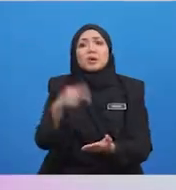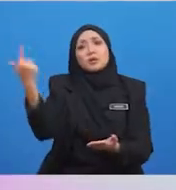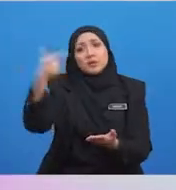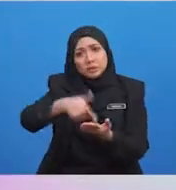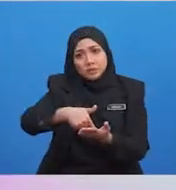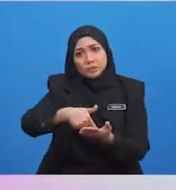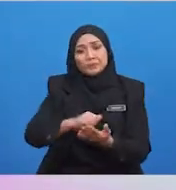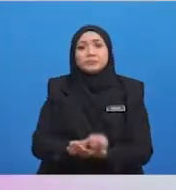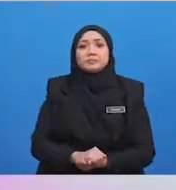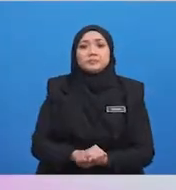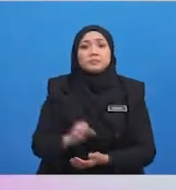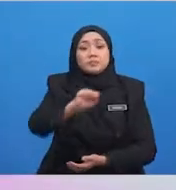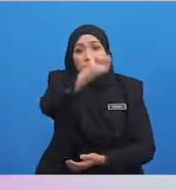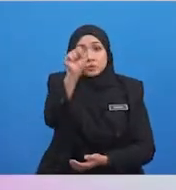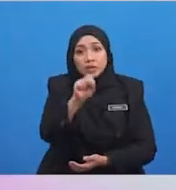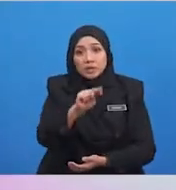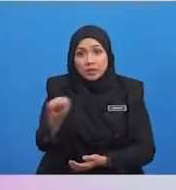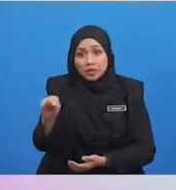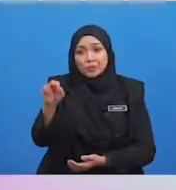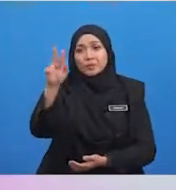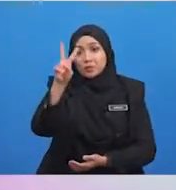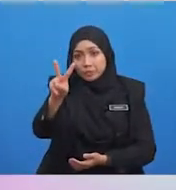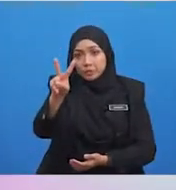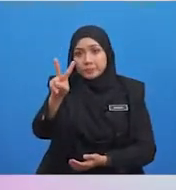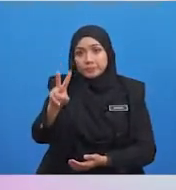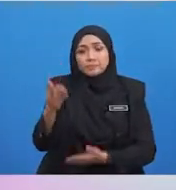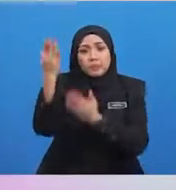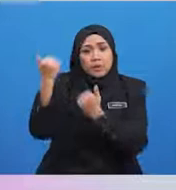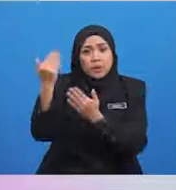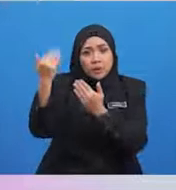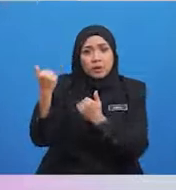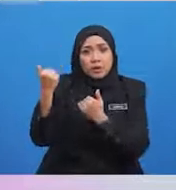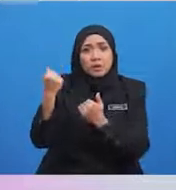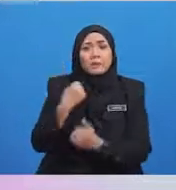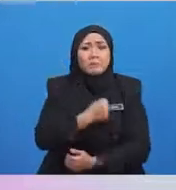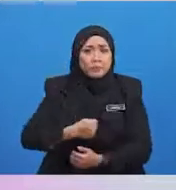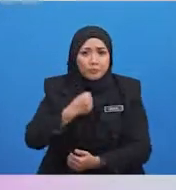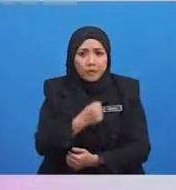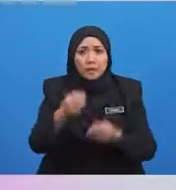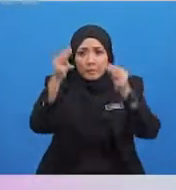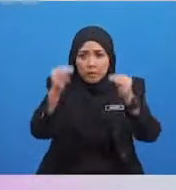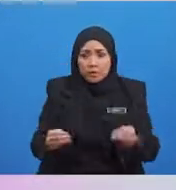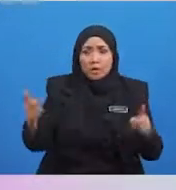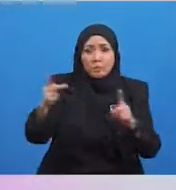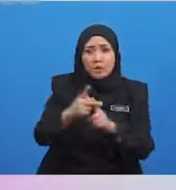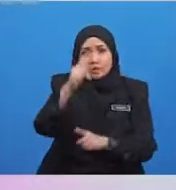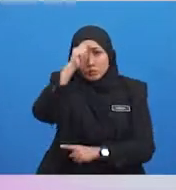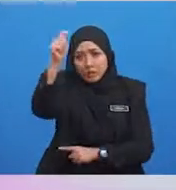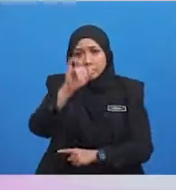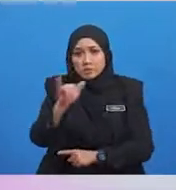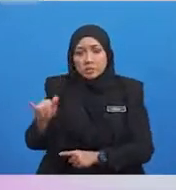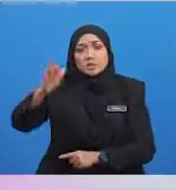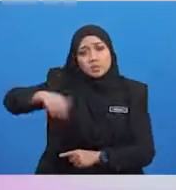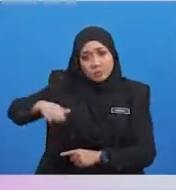Persoalan yang kedua ialah pengharapan keampunan manusia kepada Tuhannya